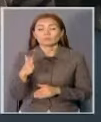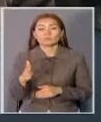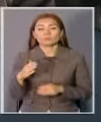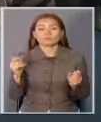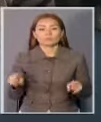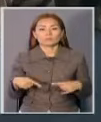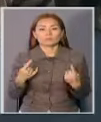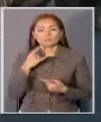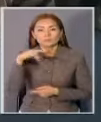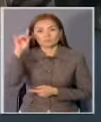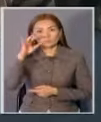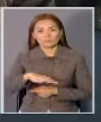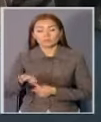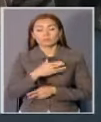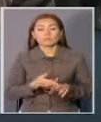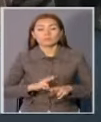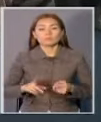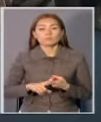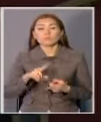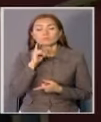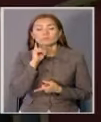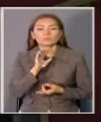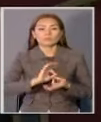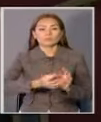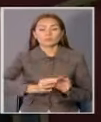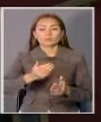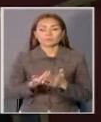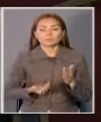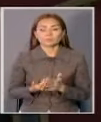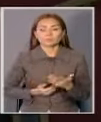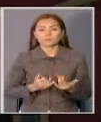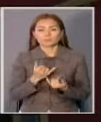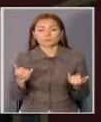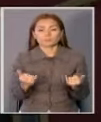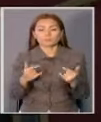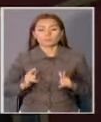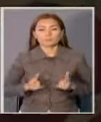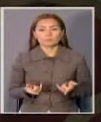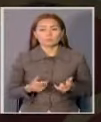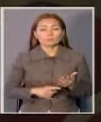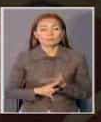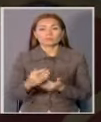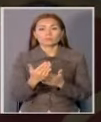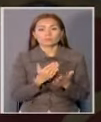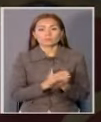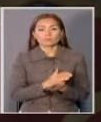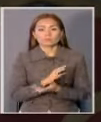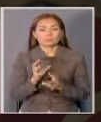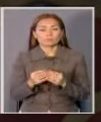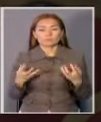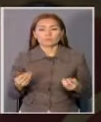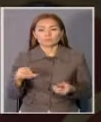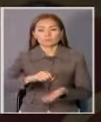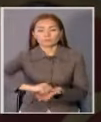и процветанию Казахстана. В этой связи молодежи подробно разъяснили условия поступления и значение программы в целом. Кроме